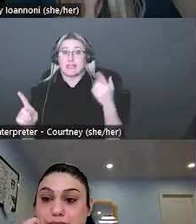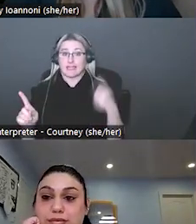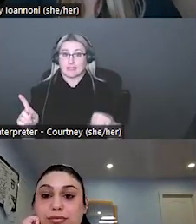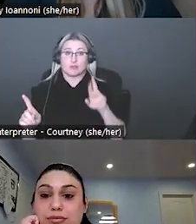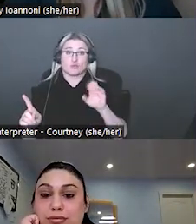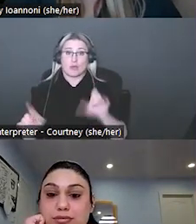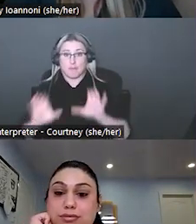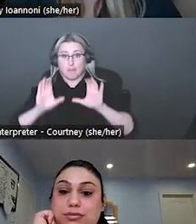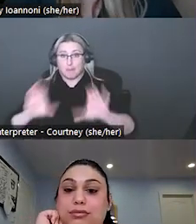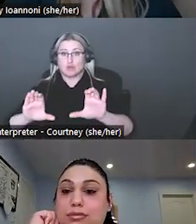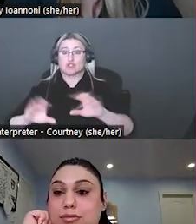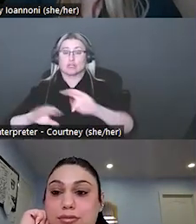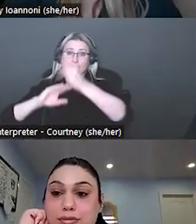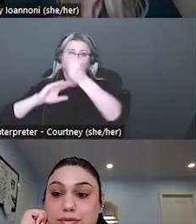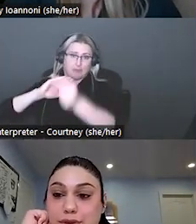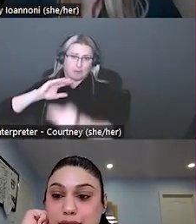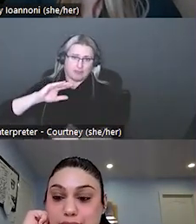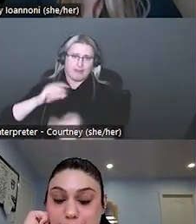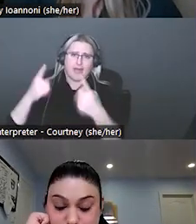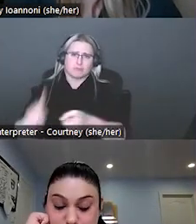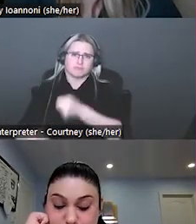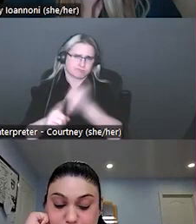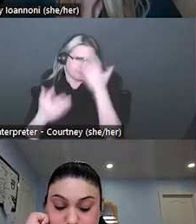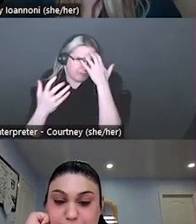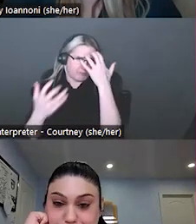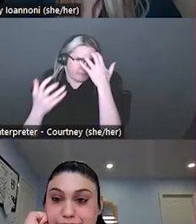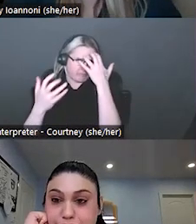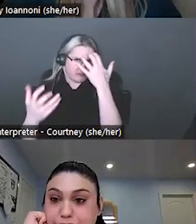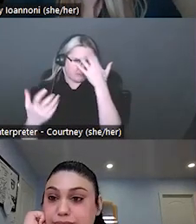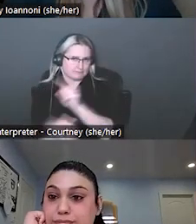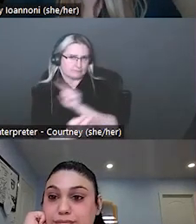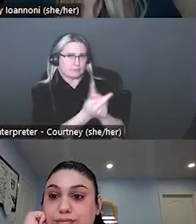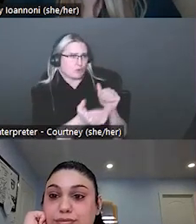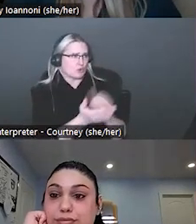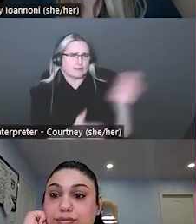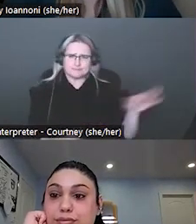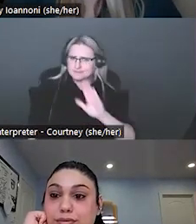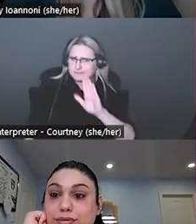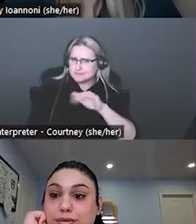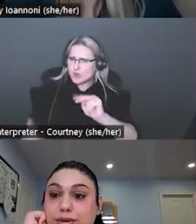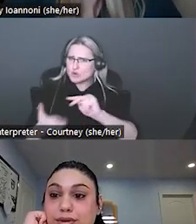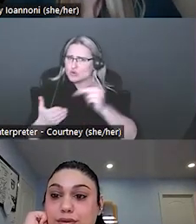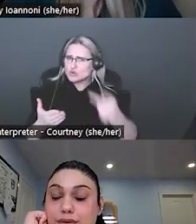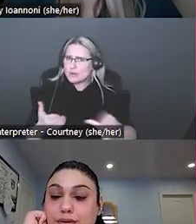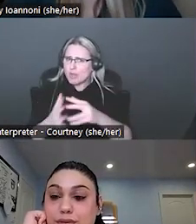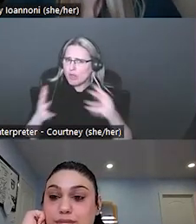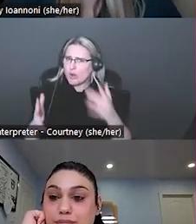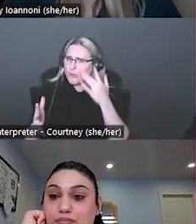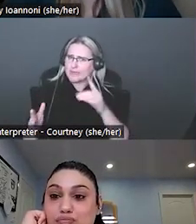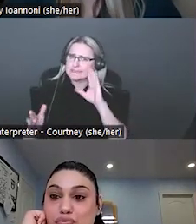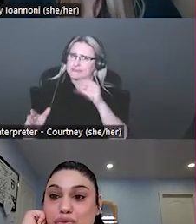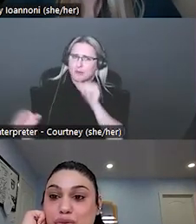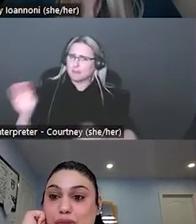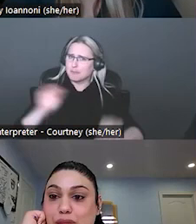indique que Sally a consulté un médecin après que Riley l'a poussée dans les escaliers, qu'elle a commencé à avoir des migraines intenses. Le médecin lui a demandé si elle avait